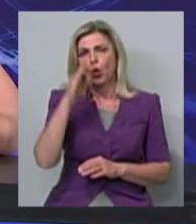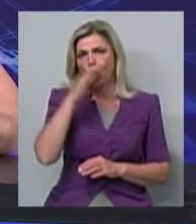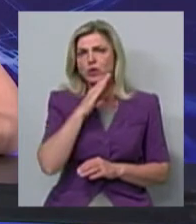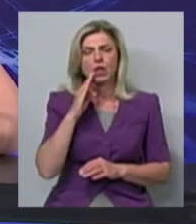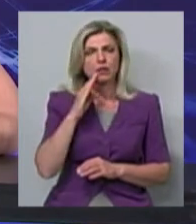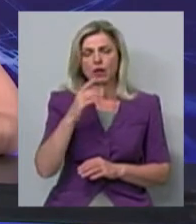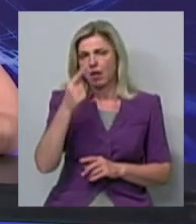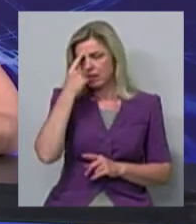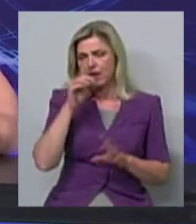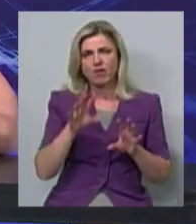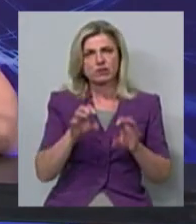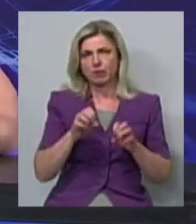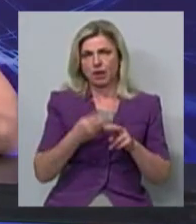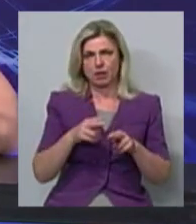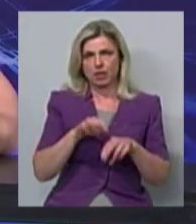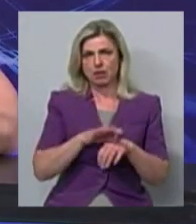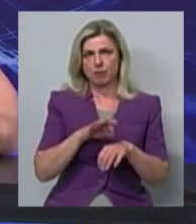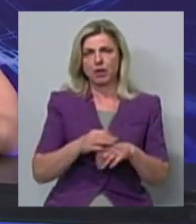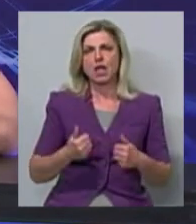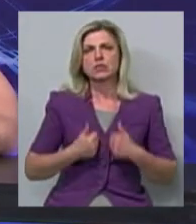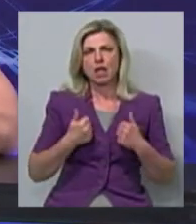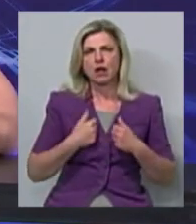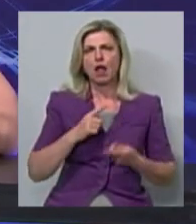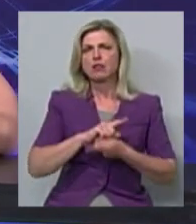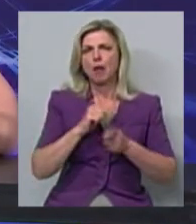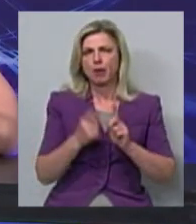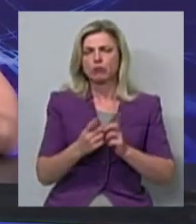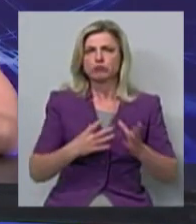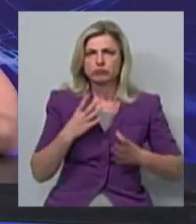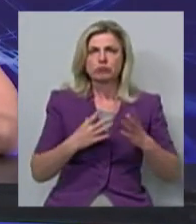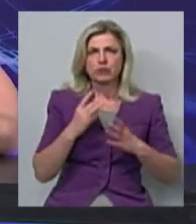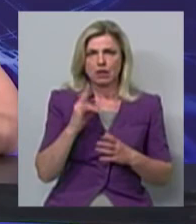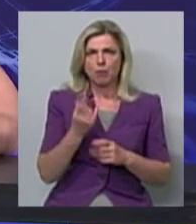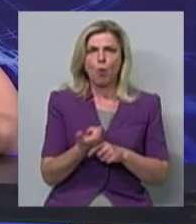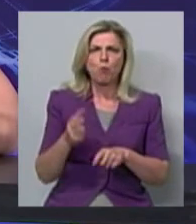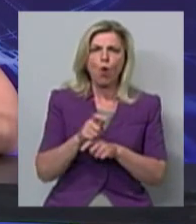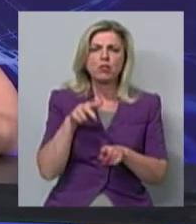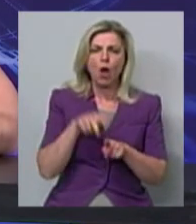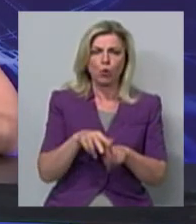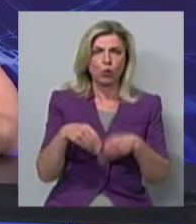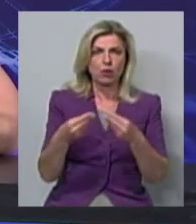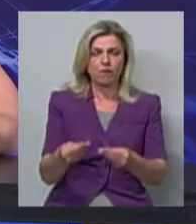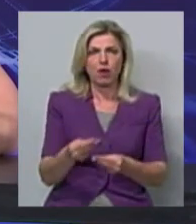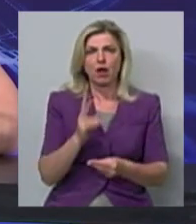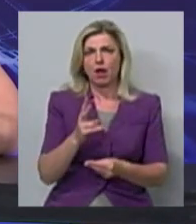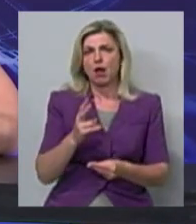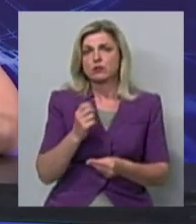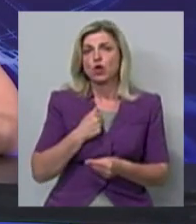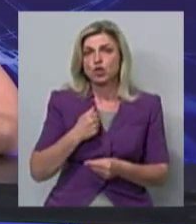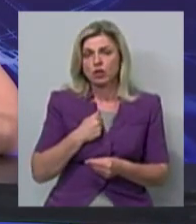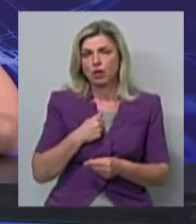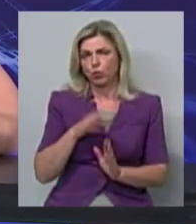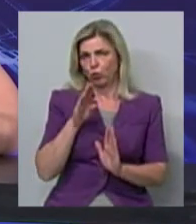и старались, наоборот, тренировать ребенка, давать ему больше нагрузок физических, к сожалению, ни к чему хорошему это не